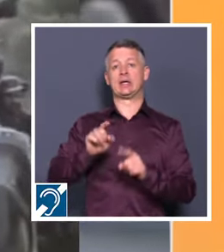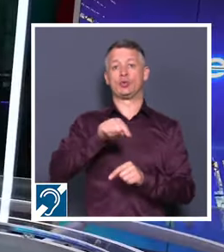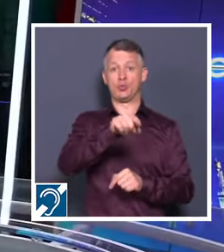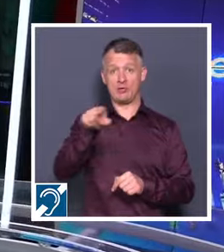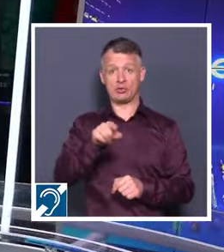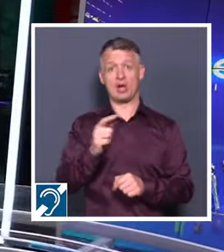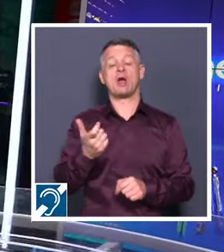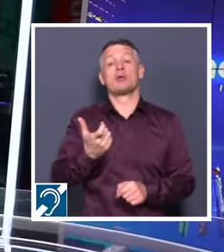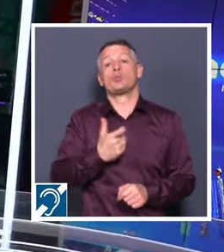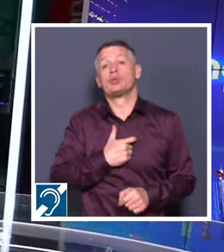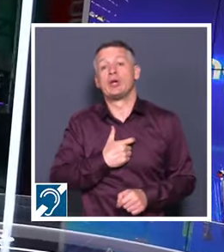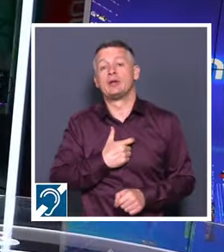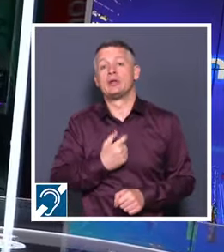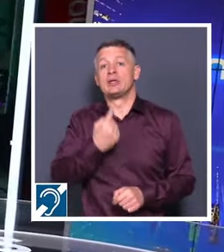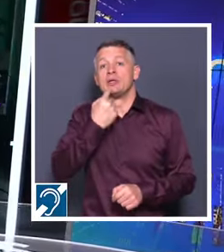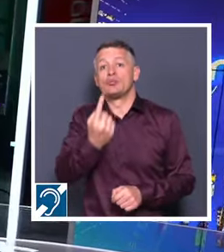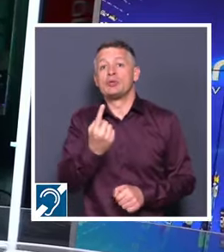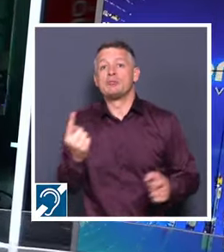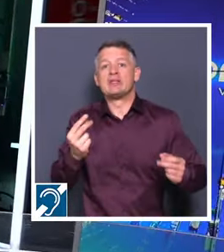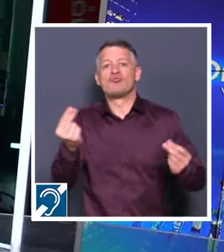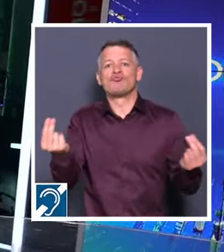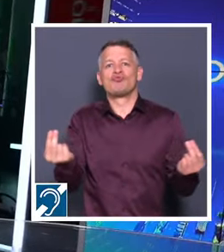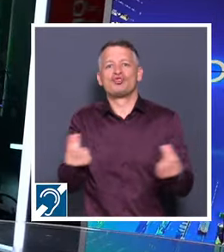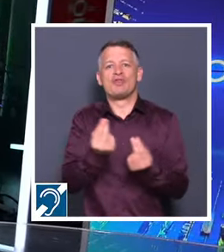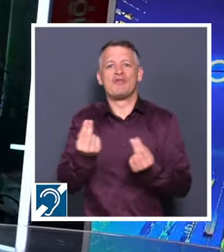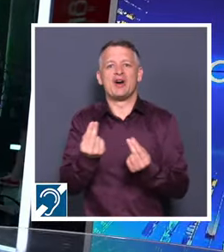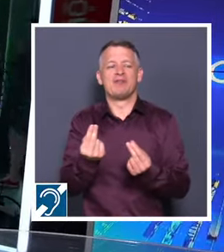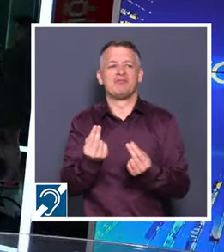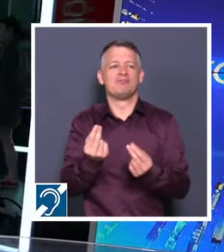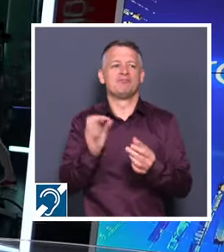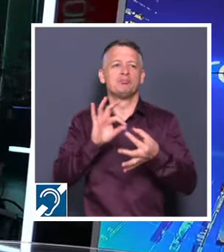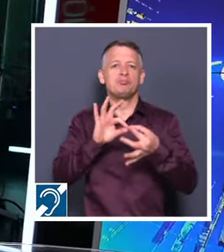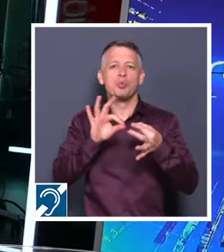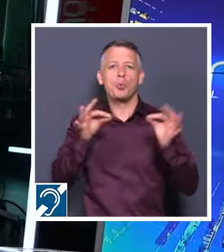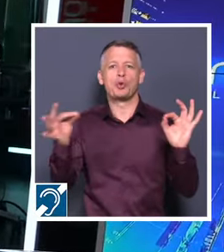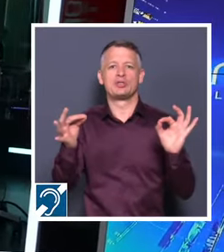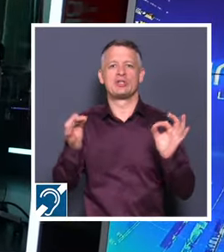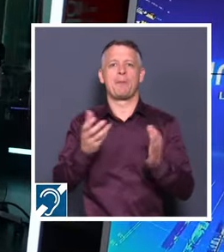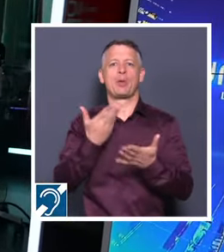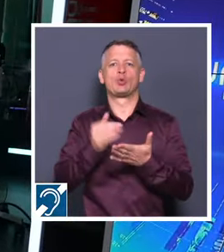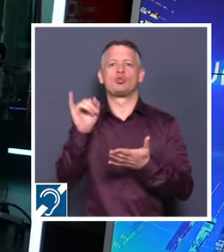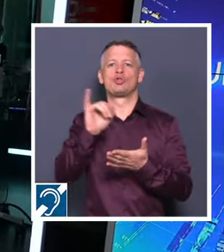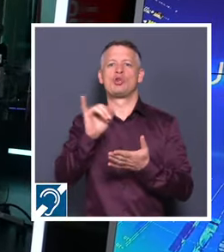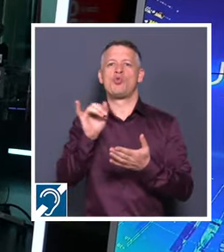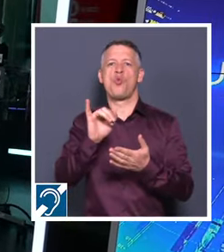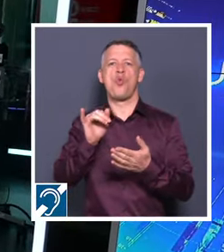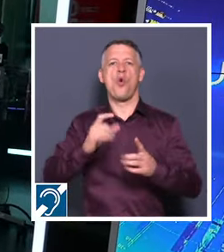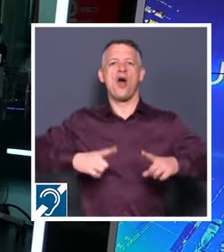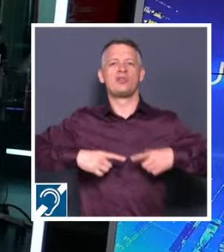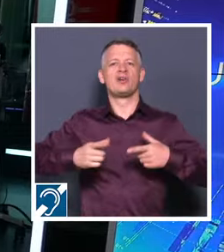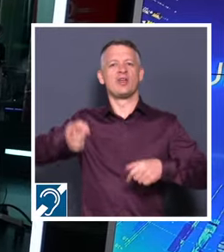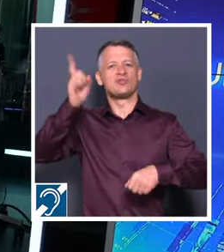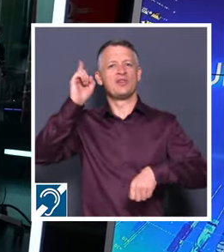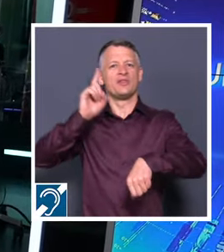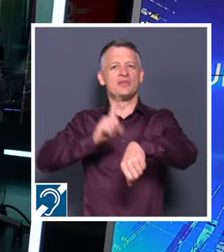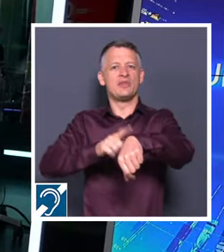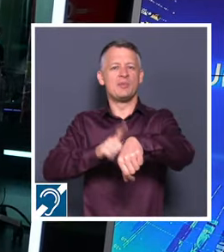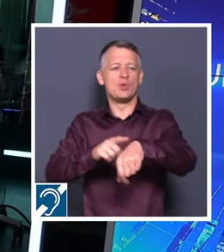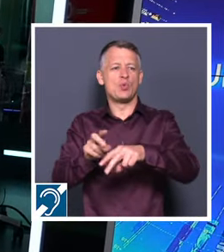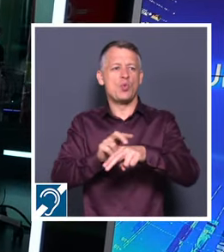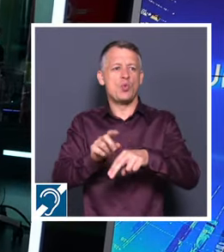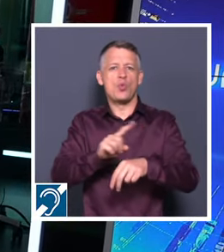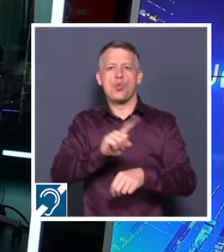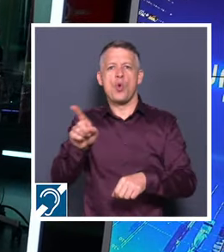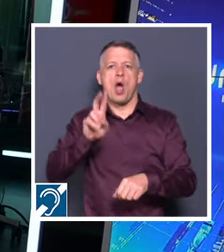putea rezuma totuși în doar câteva fraze pentru cei care nu au trăit acele vremuri și pentru cei care nu au cum să